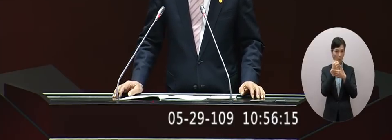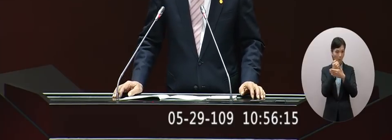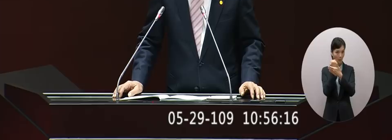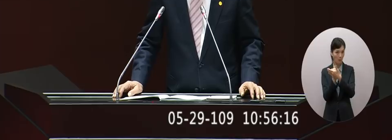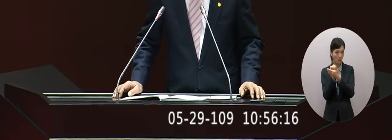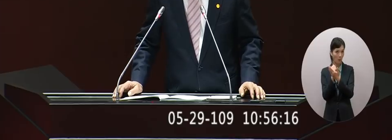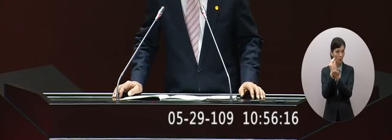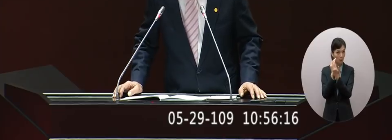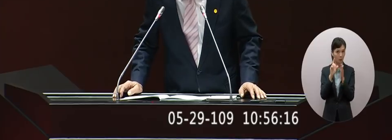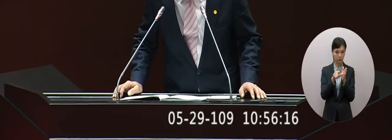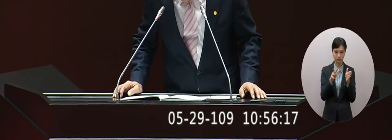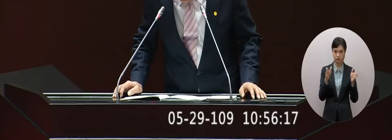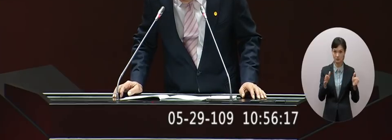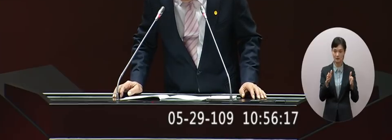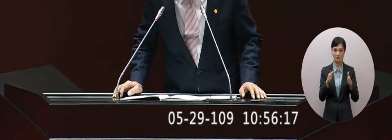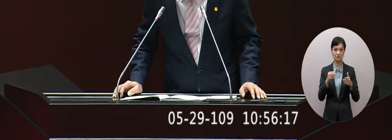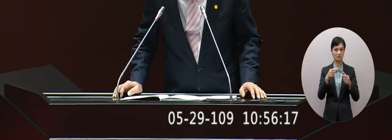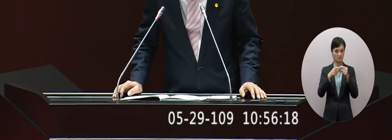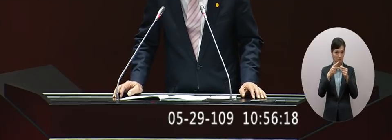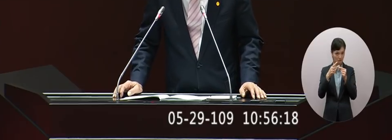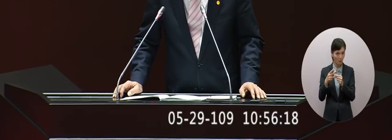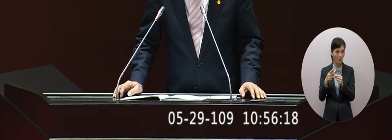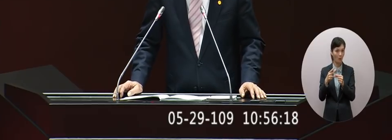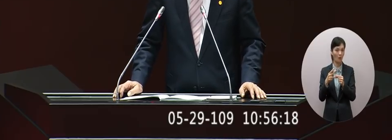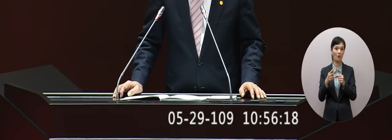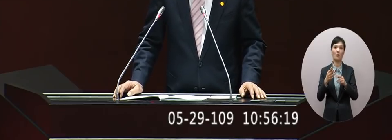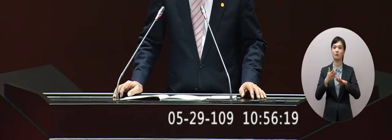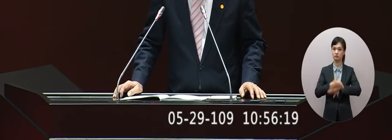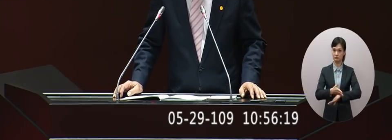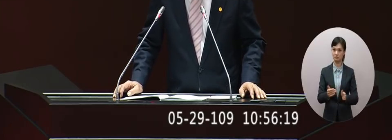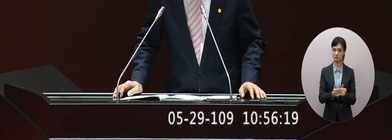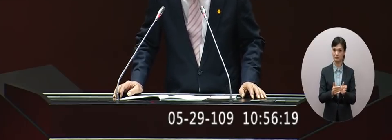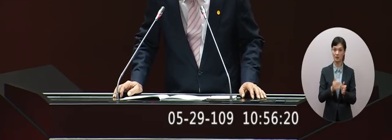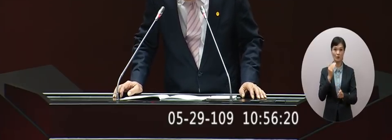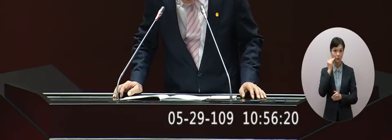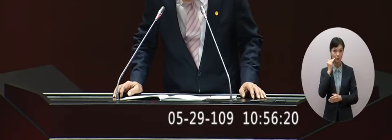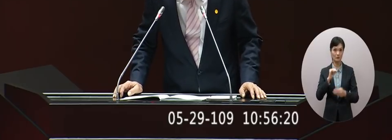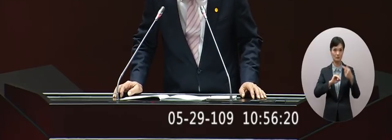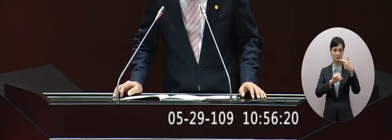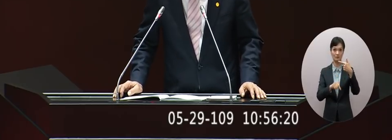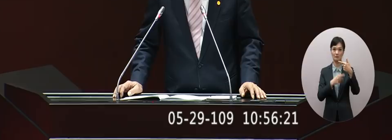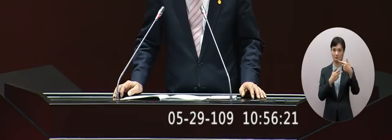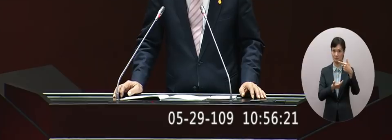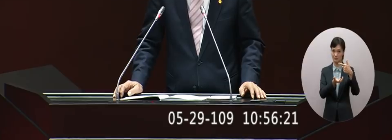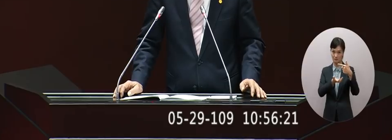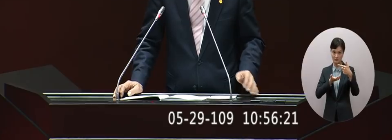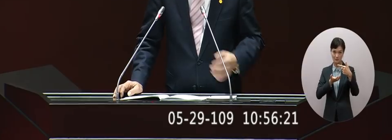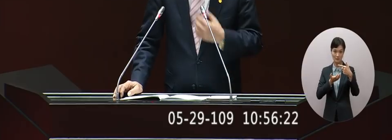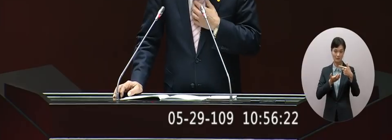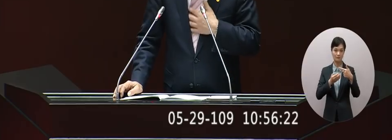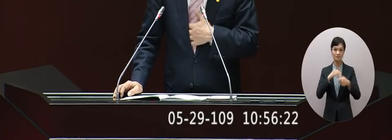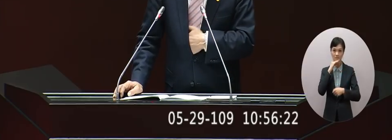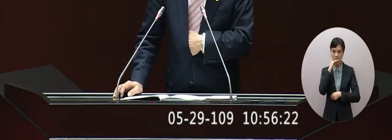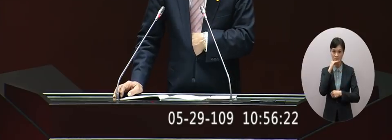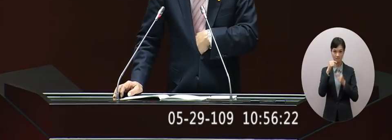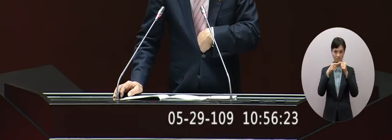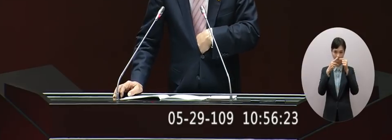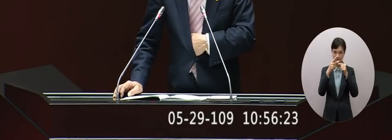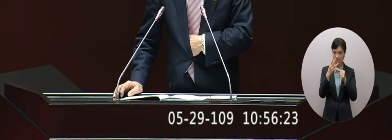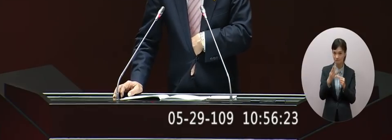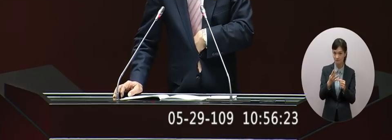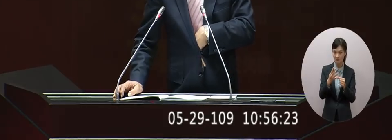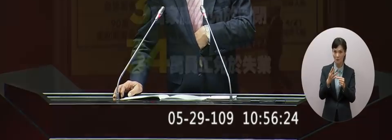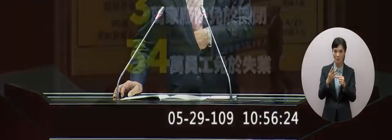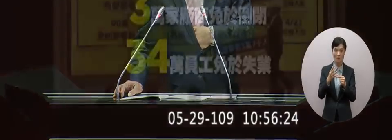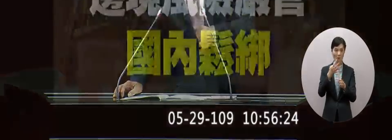在6月7号前，也就是4个潜伏期满的时候，国内